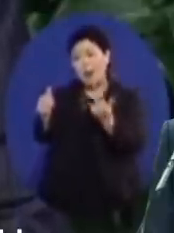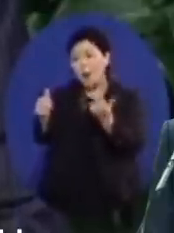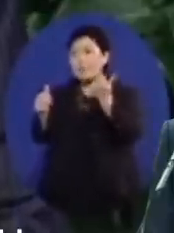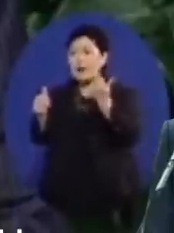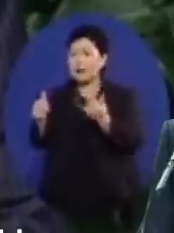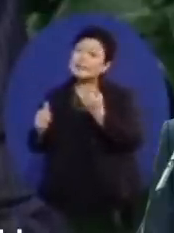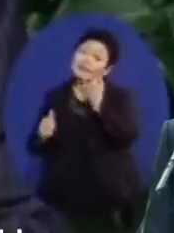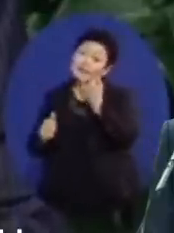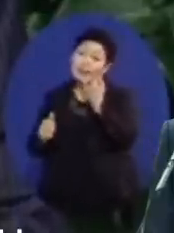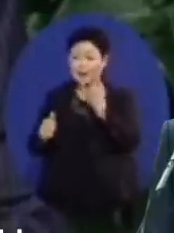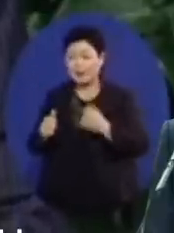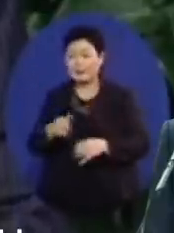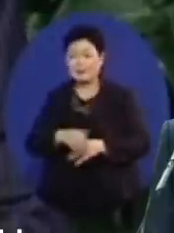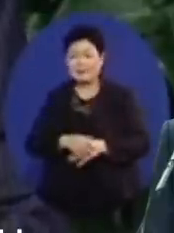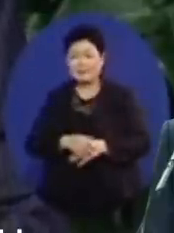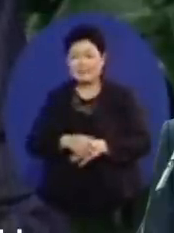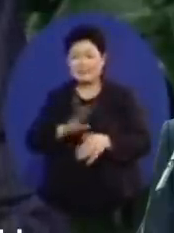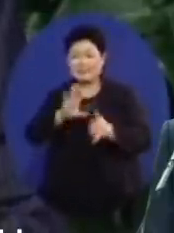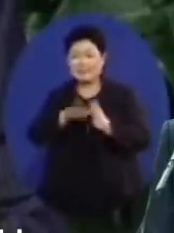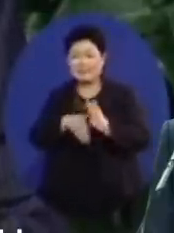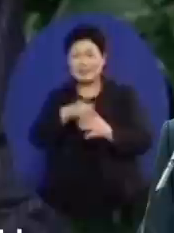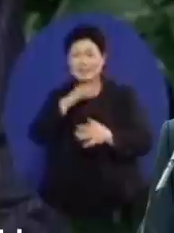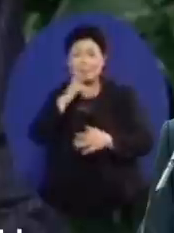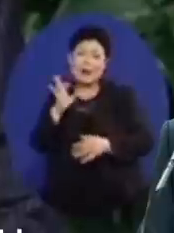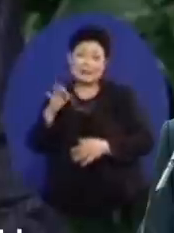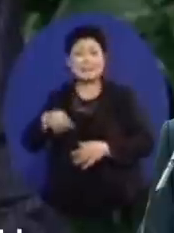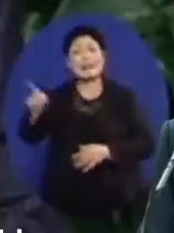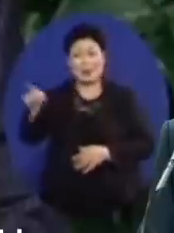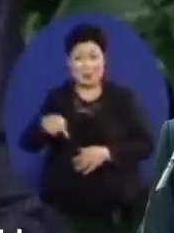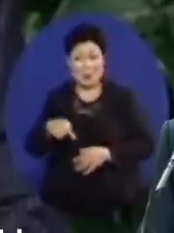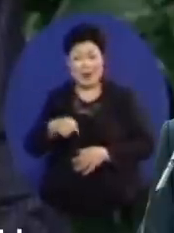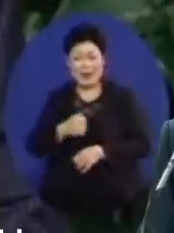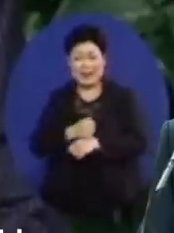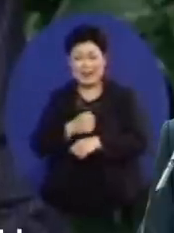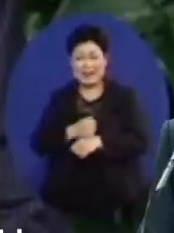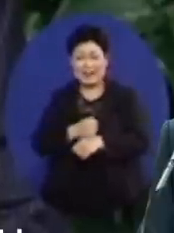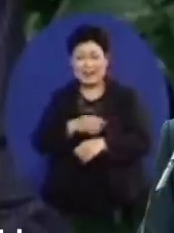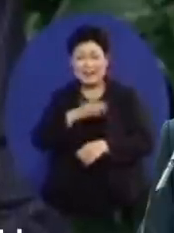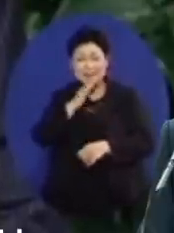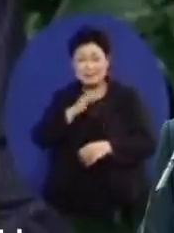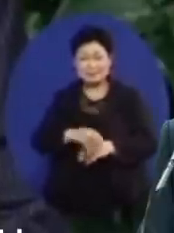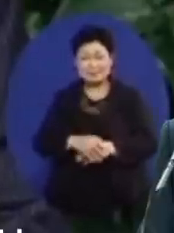괜찮아? 화장실에 좀 갔다 올래? 물 먹고 싶냐?